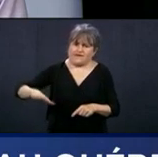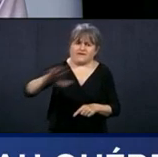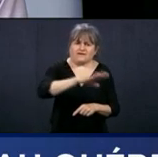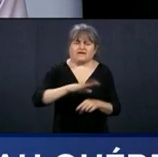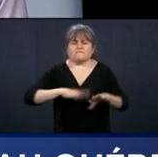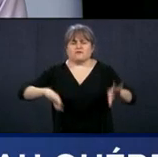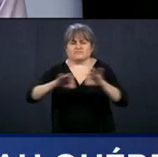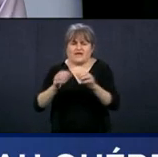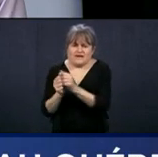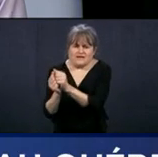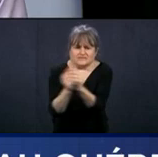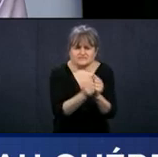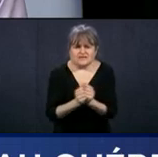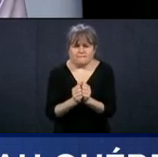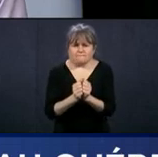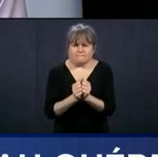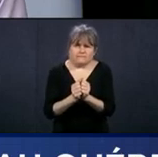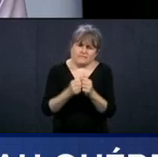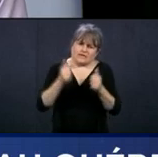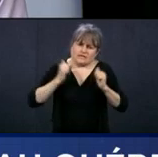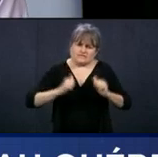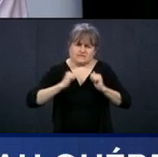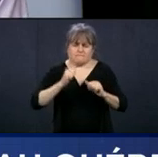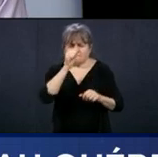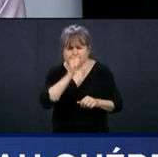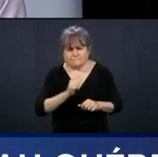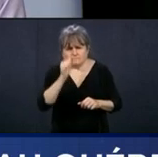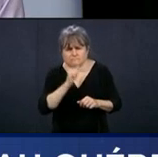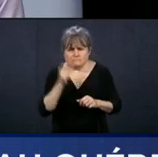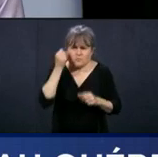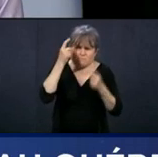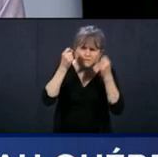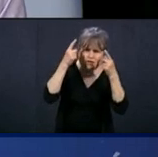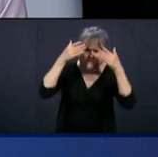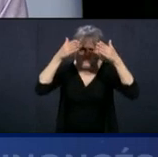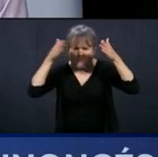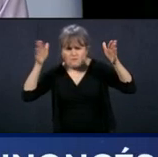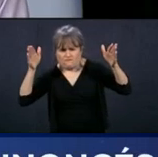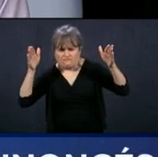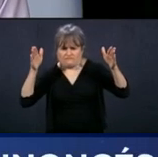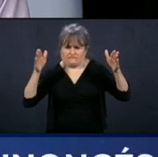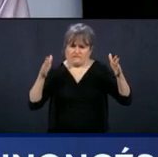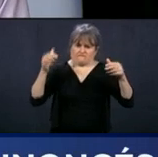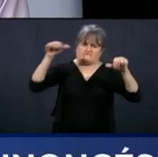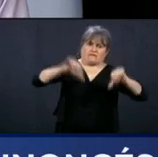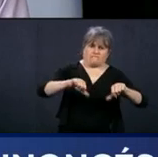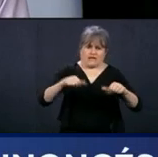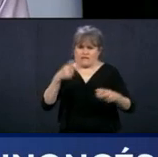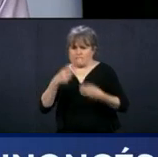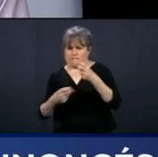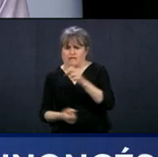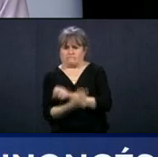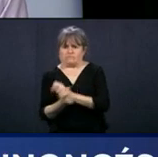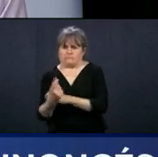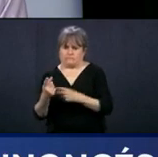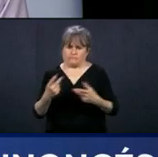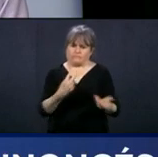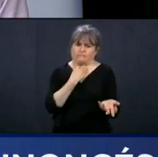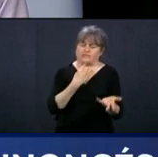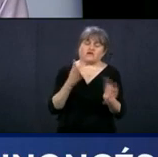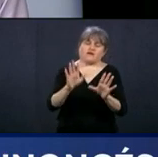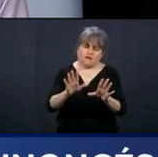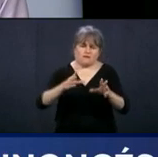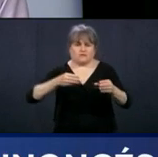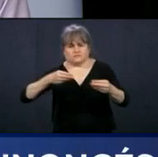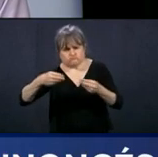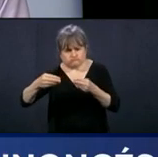mode solution et soyons indulgents et compréhensifs pour peut-être les petites difficultés logistiques qui devront être surmontées